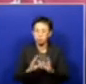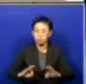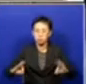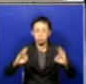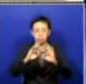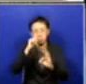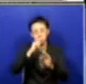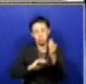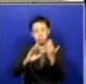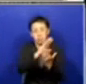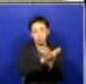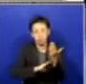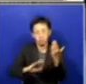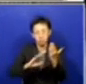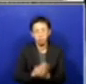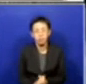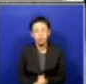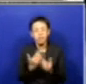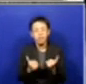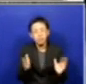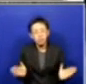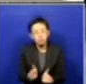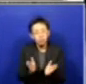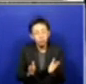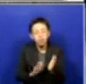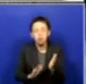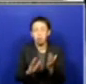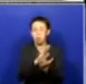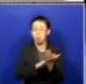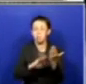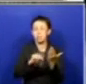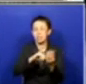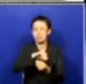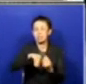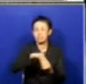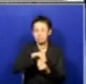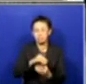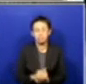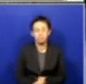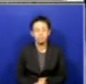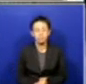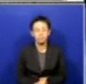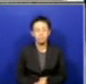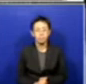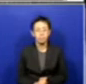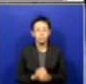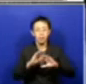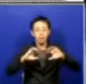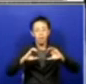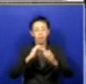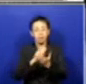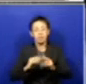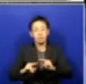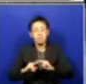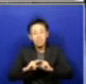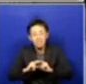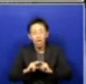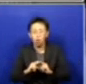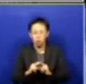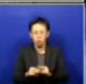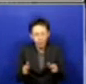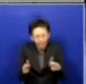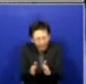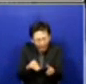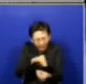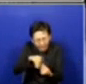ญในการสร้างเศรษฐกิจของประเทศค่ะทั้งนี้จากข้อมูลของรัฐวิสาหกิจขนาดกลางและขนาดย่อมจะเห็น